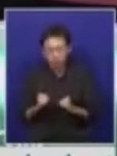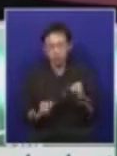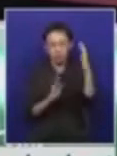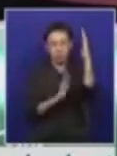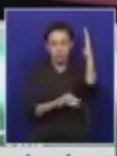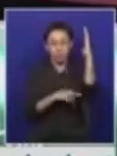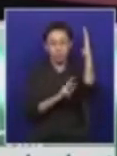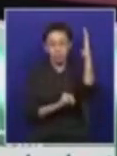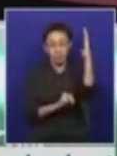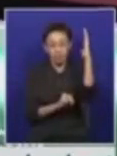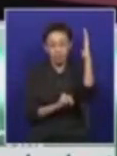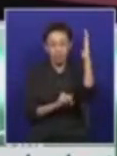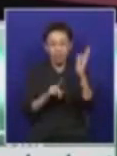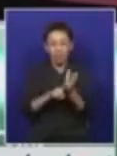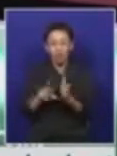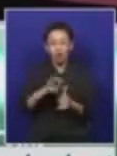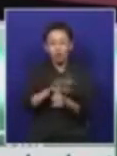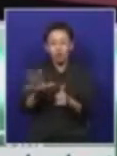คะแล้วก็พยายามแล้วก็พยายามจนกระทั่งวันนี้พื้นที่จังหวัดปัตตานีเหลือ0